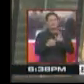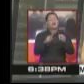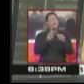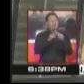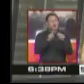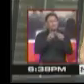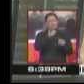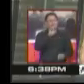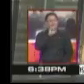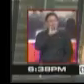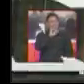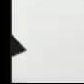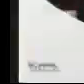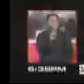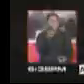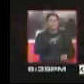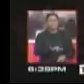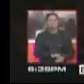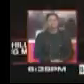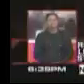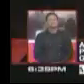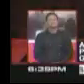mo, Naomi Dairin.